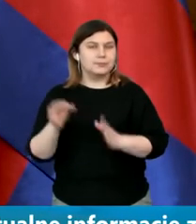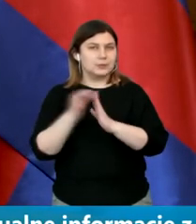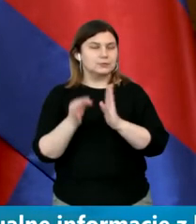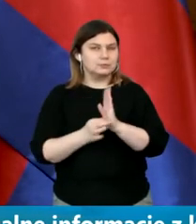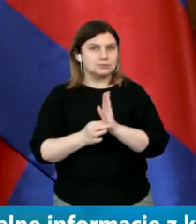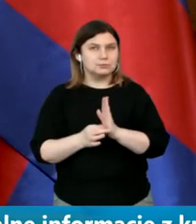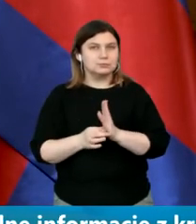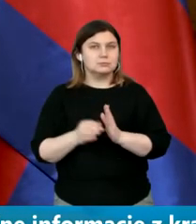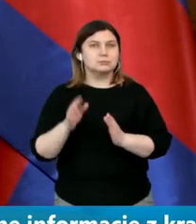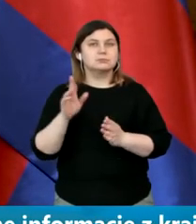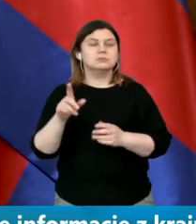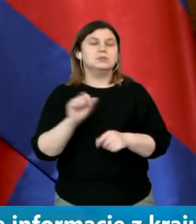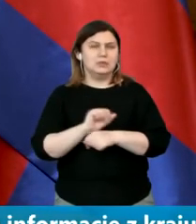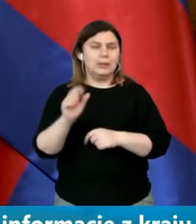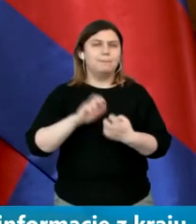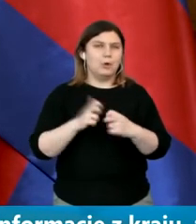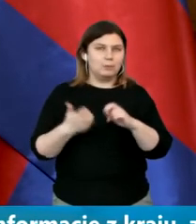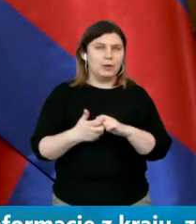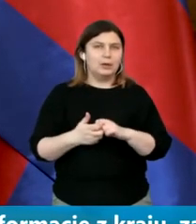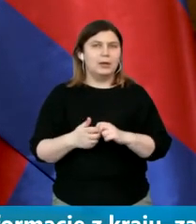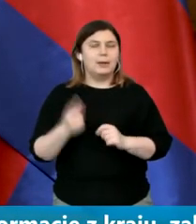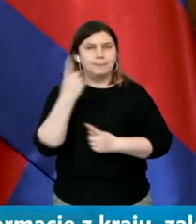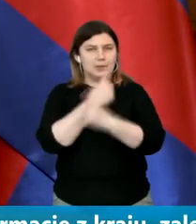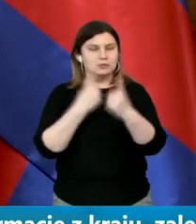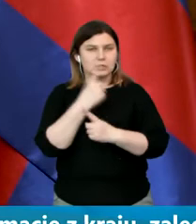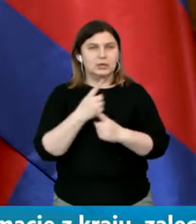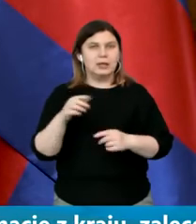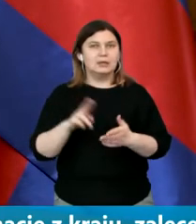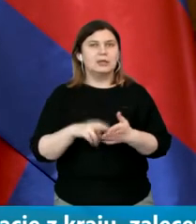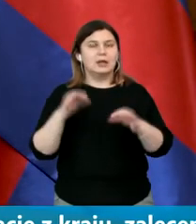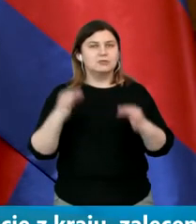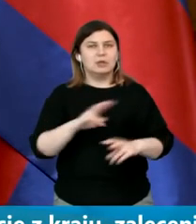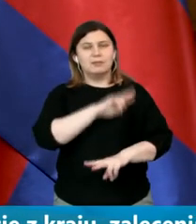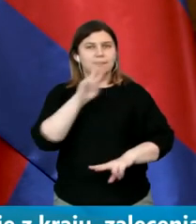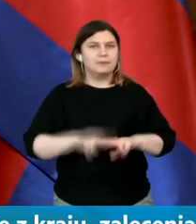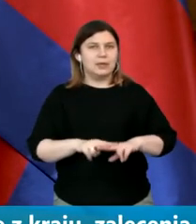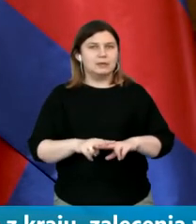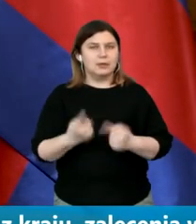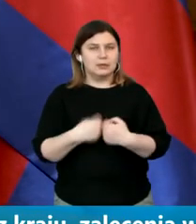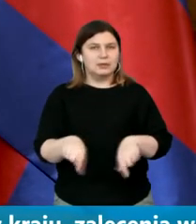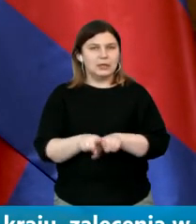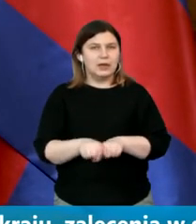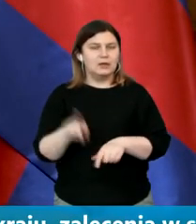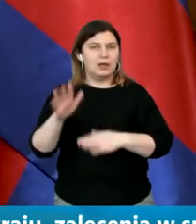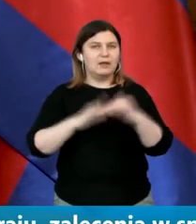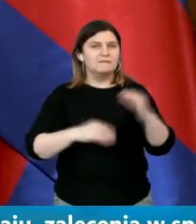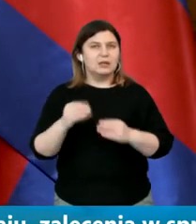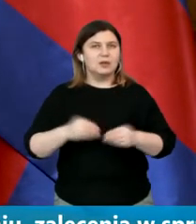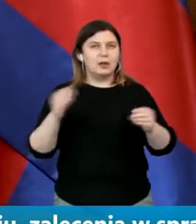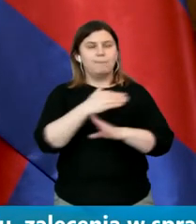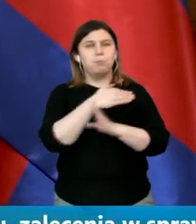systematycznie, choć nie bez kłopotów. Zakładamy, że na dziś realny termin realizacji tej inwestycji to jest